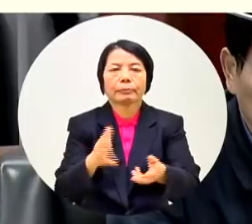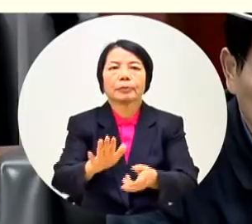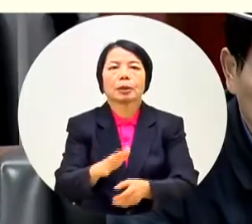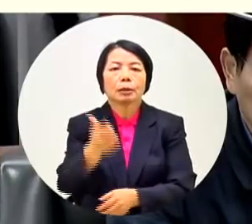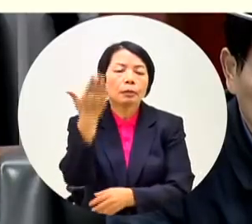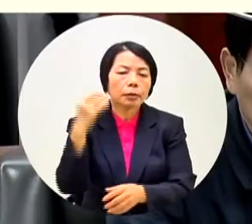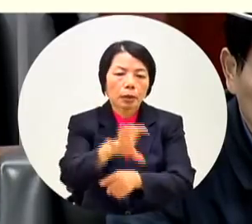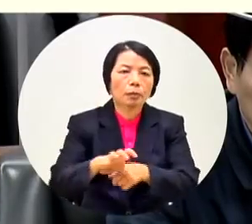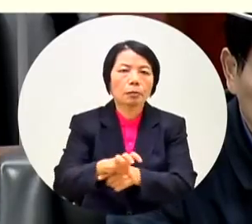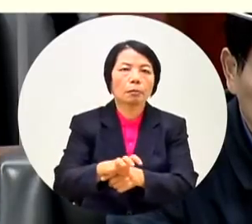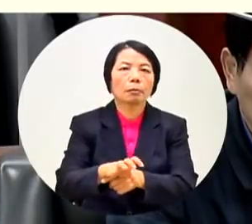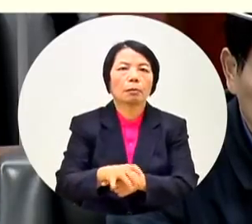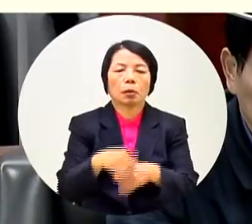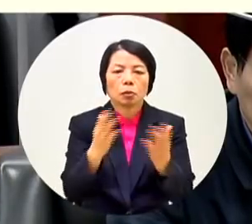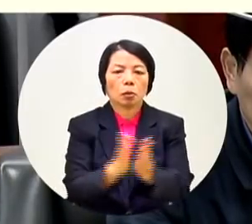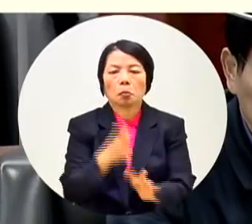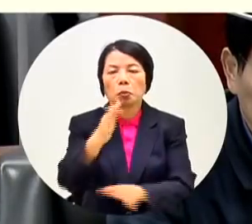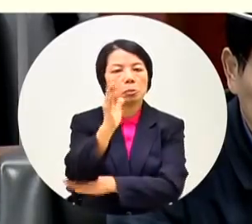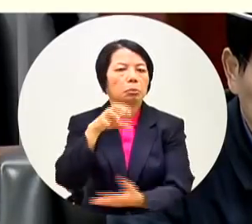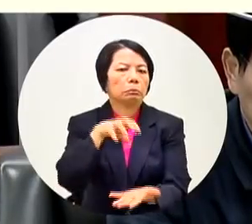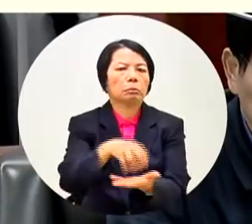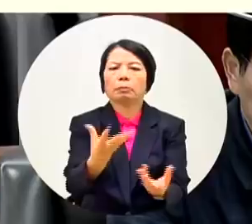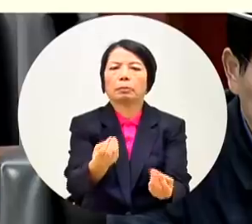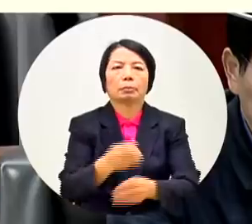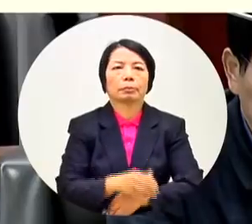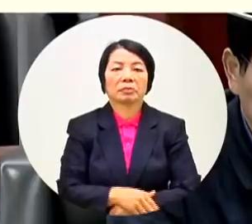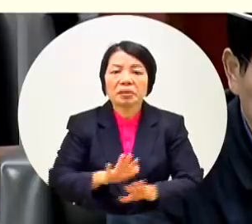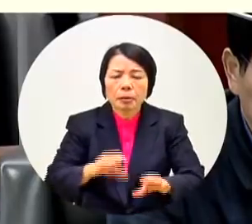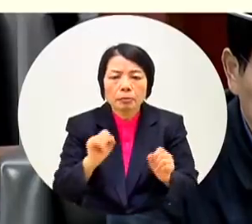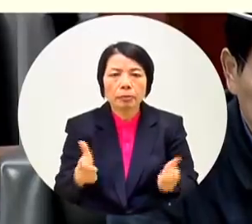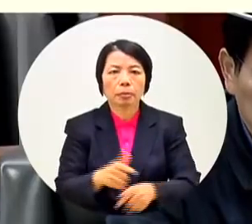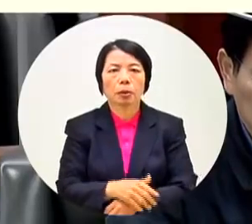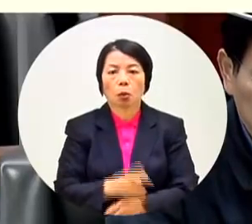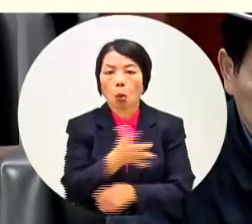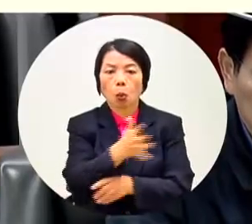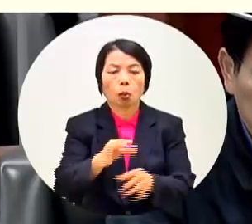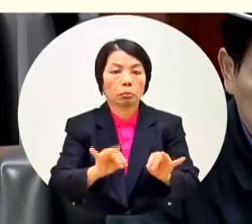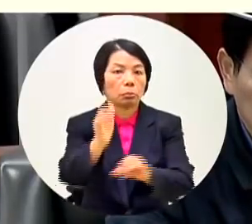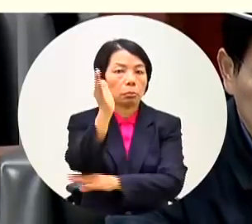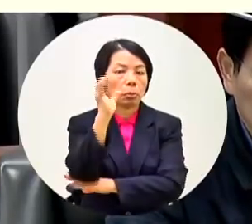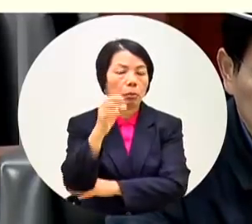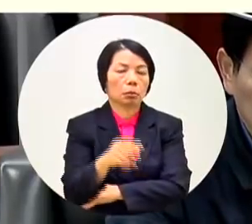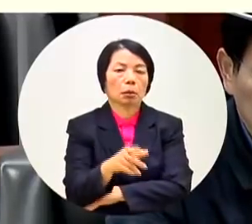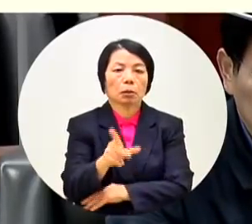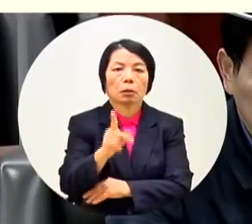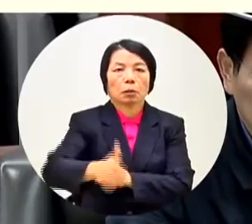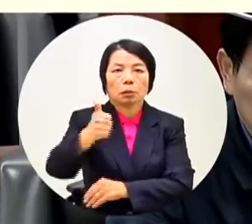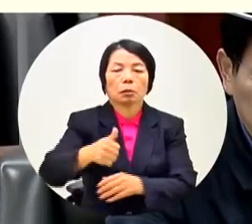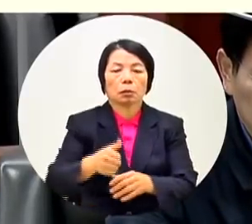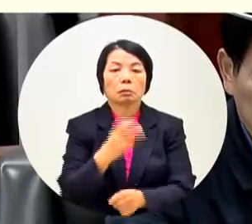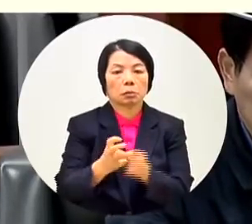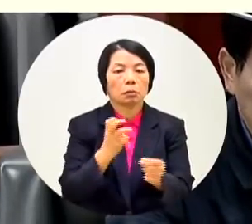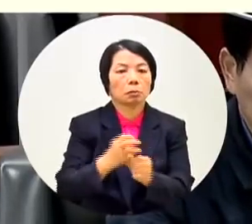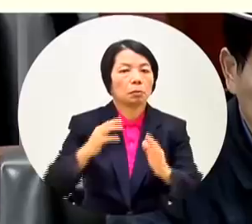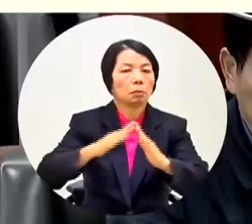的。啊，这不是？我问地政局的科长，30年的厝违建要发无？伊讲照